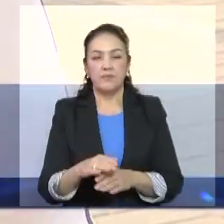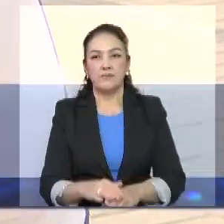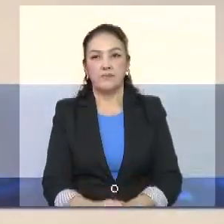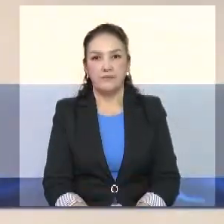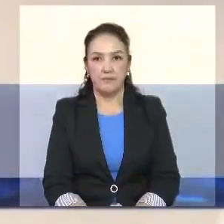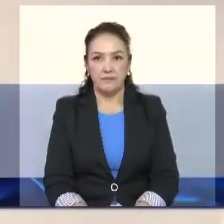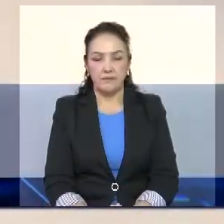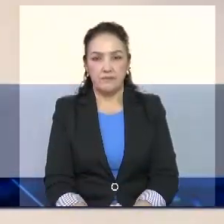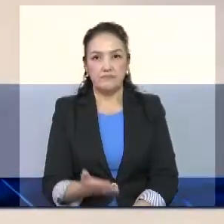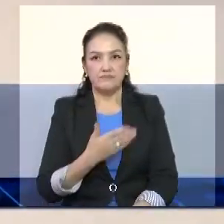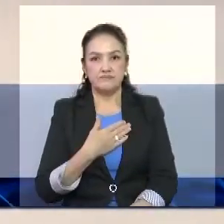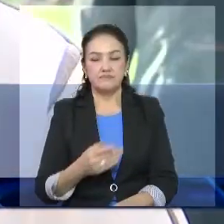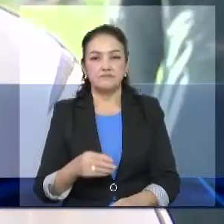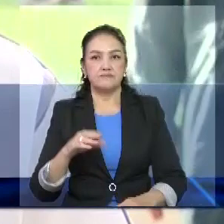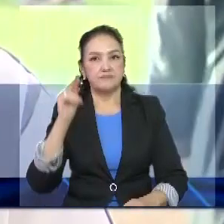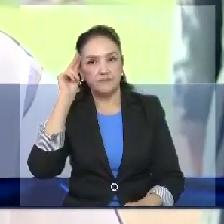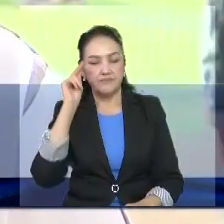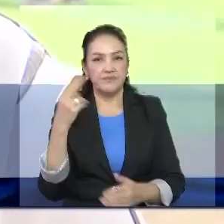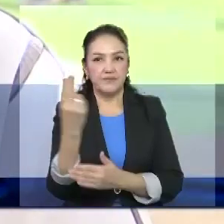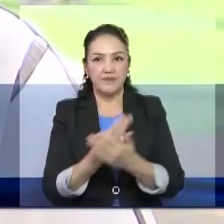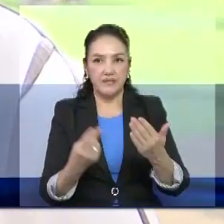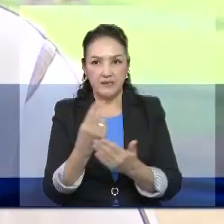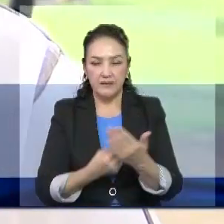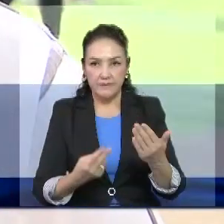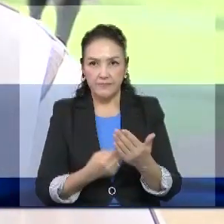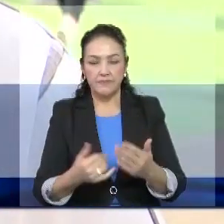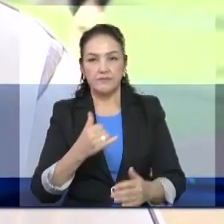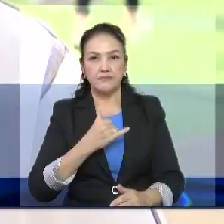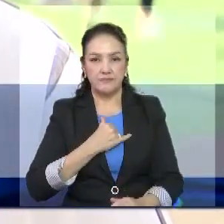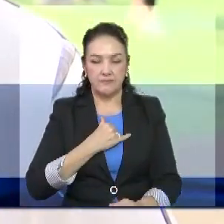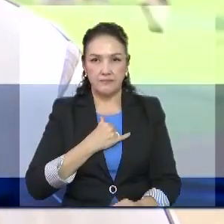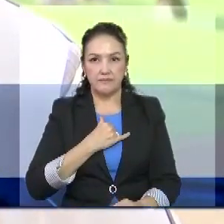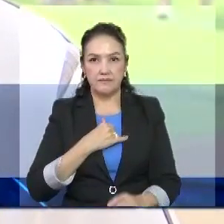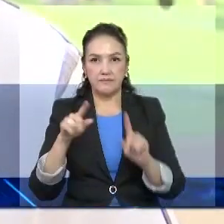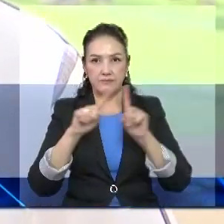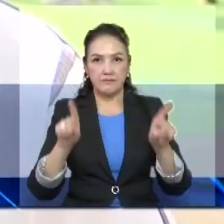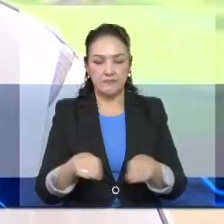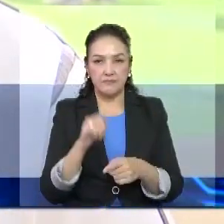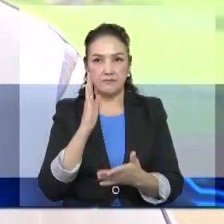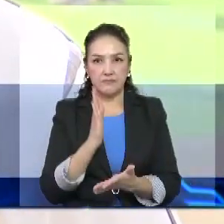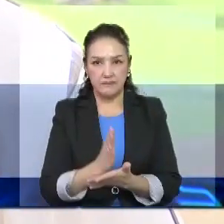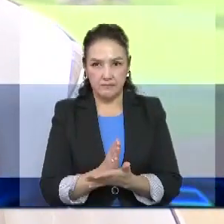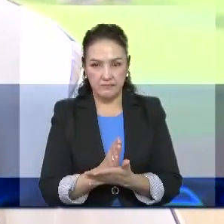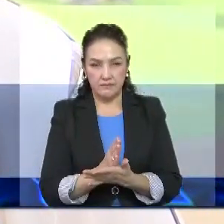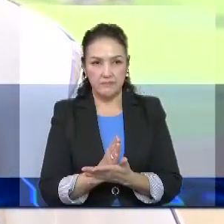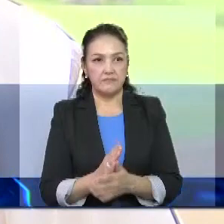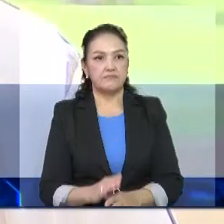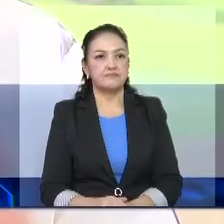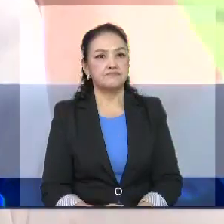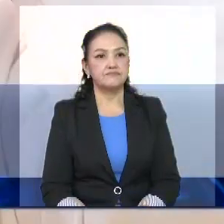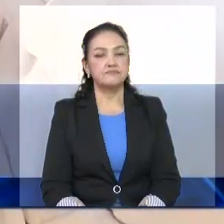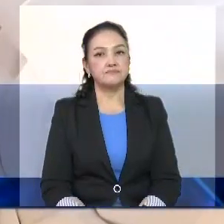обеда захватываем. Я научилась там рисовать. У меня картины лежат, вот, потому